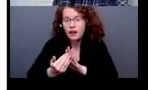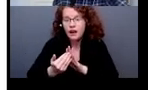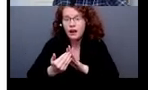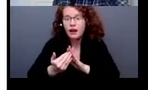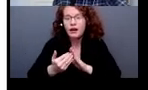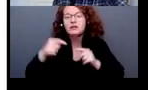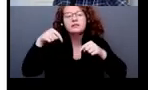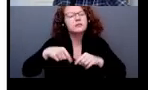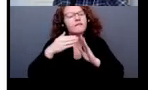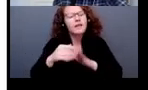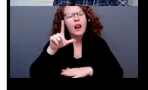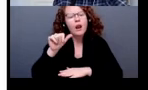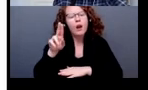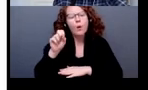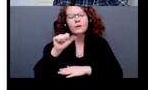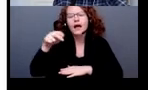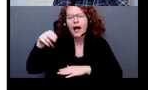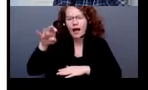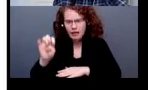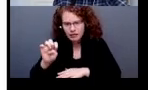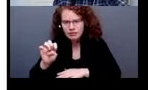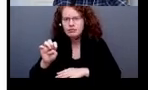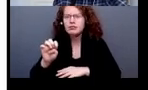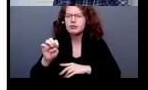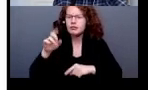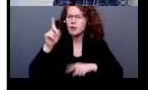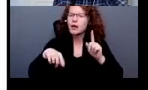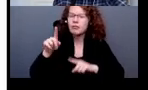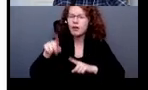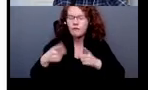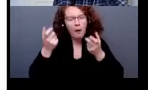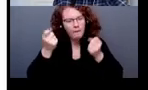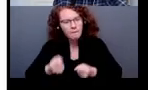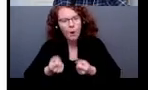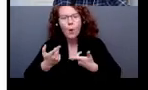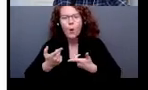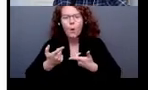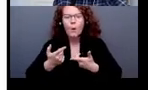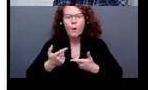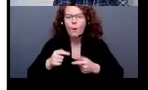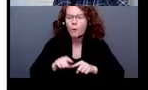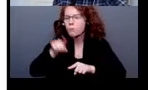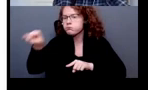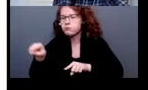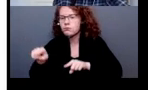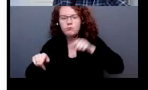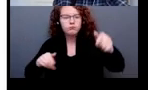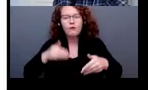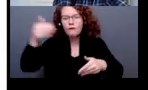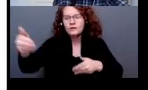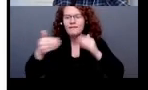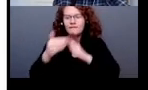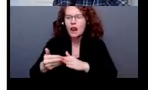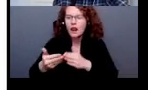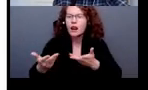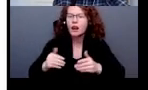c'est à Lausanne, je crois, peut aussi déborder sur des espaces territoriaux voisins, hein, avec une autre